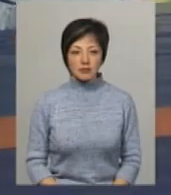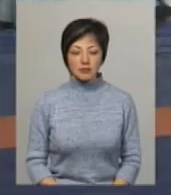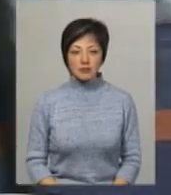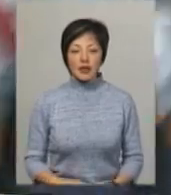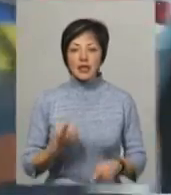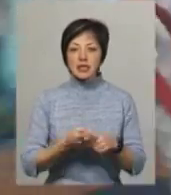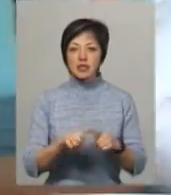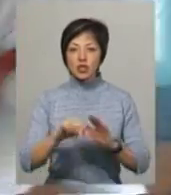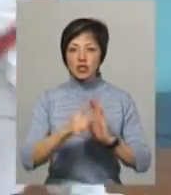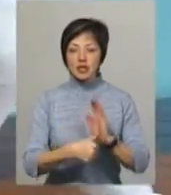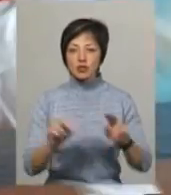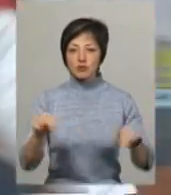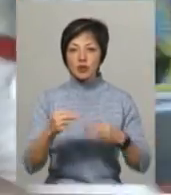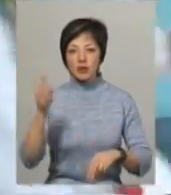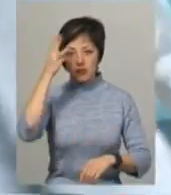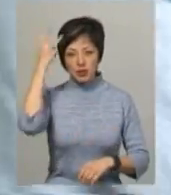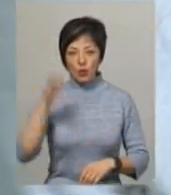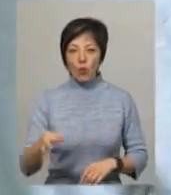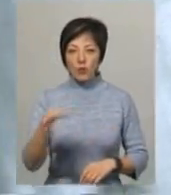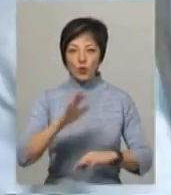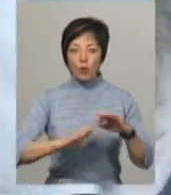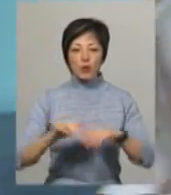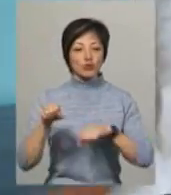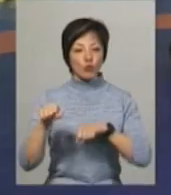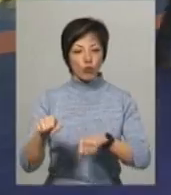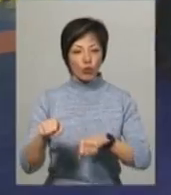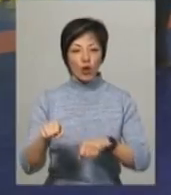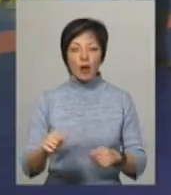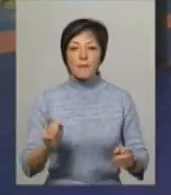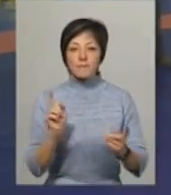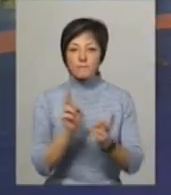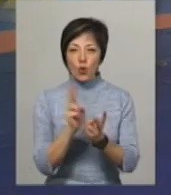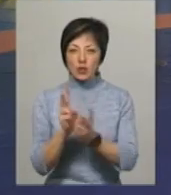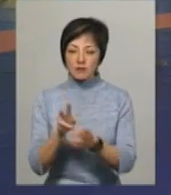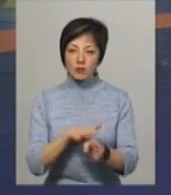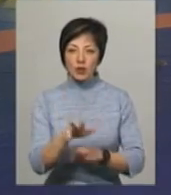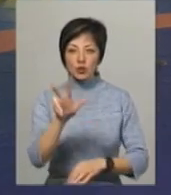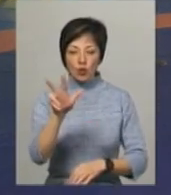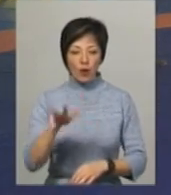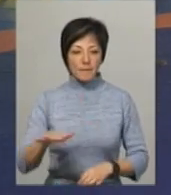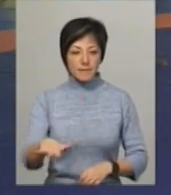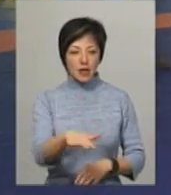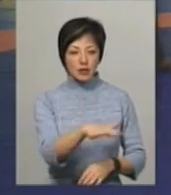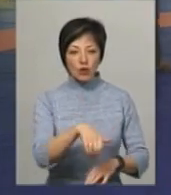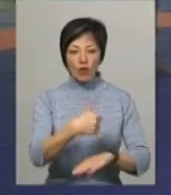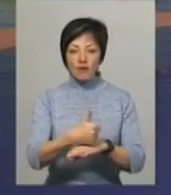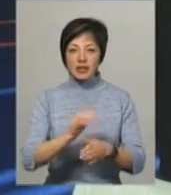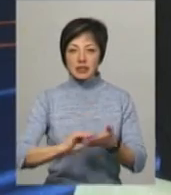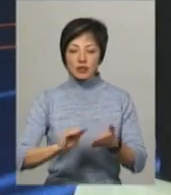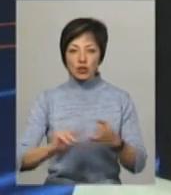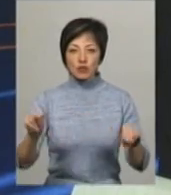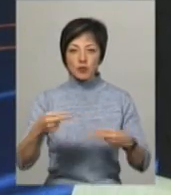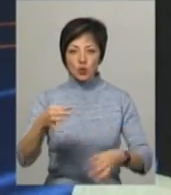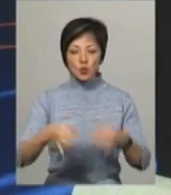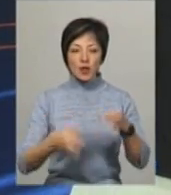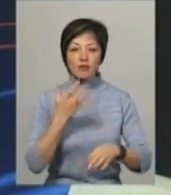Це 16-й чемпіонат Хмельницької області з рукопашного бою. Поєдинки відбуваються на 3 майданчиках. Головна секретарка чемпіонату,